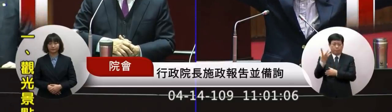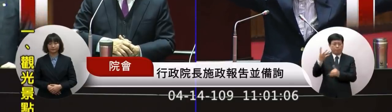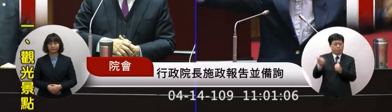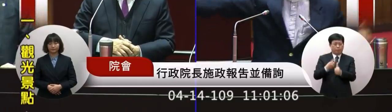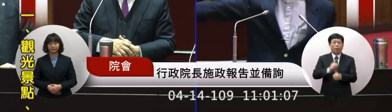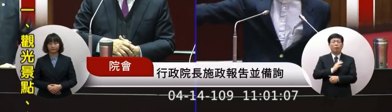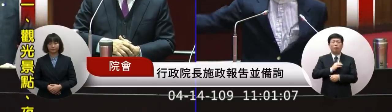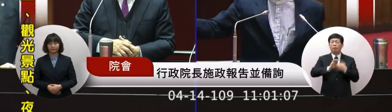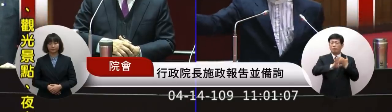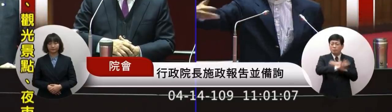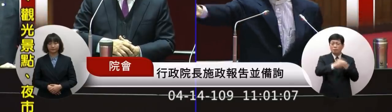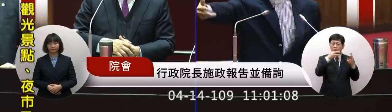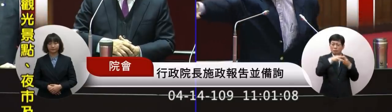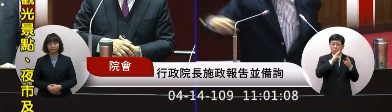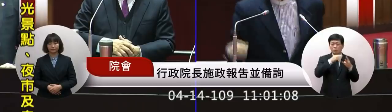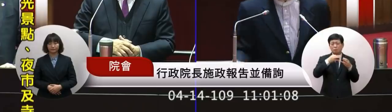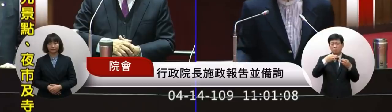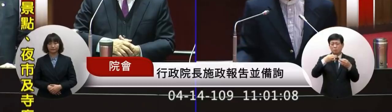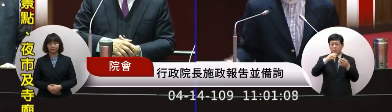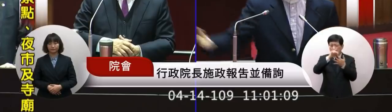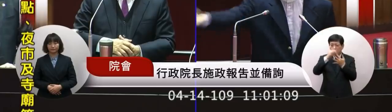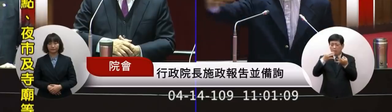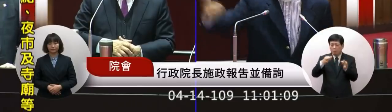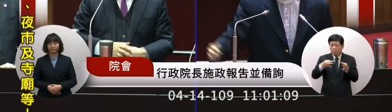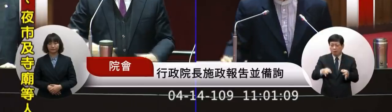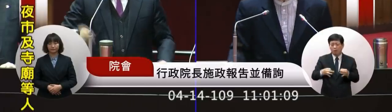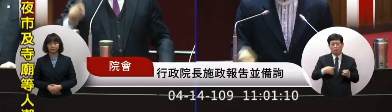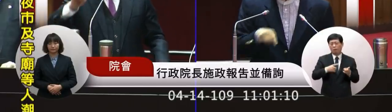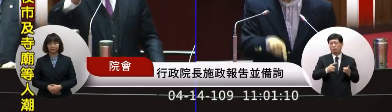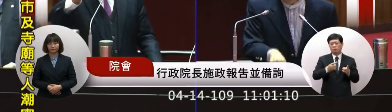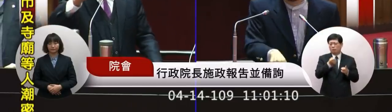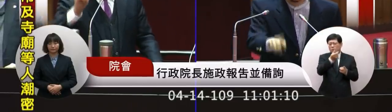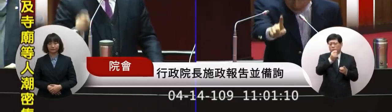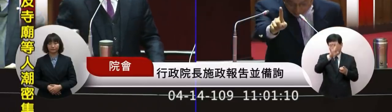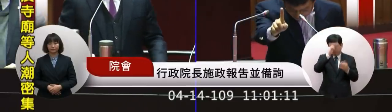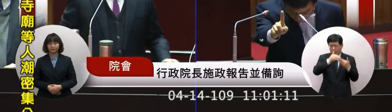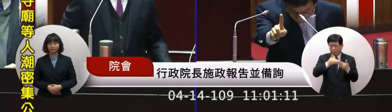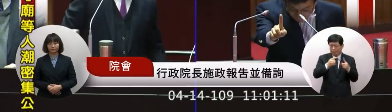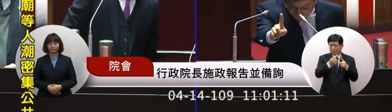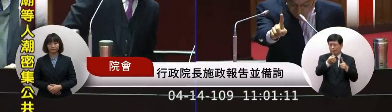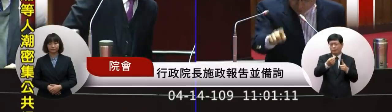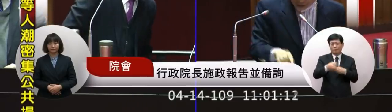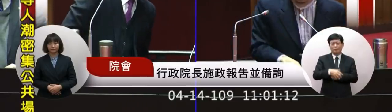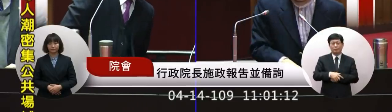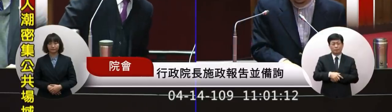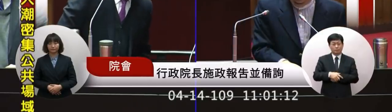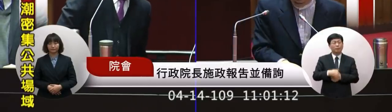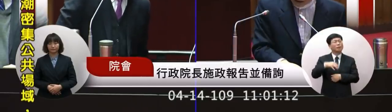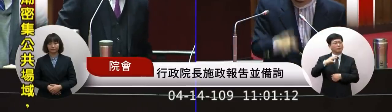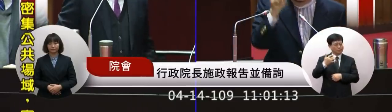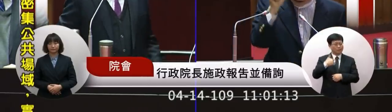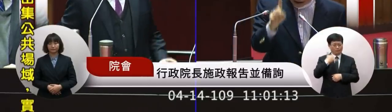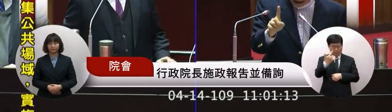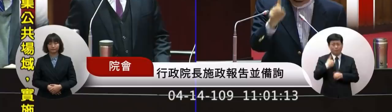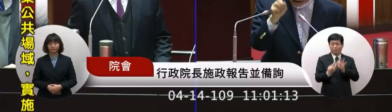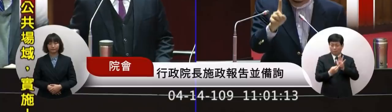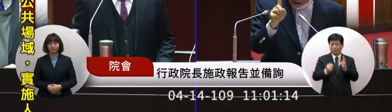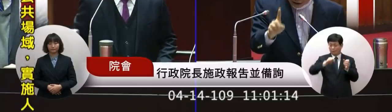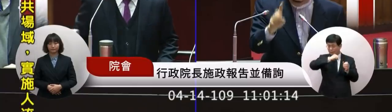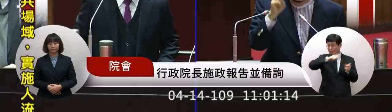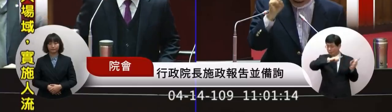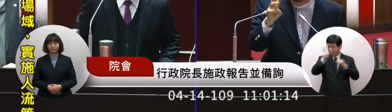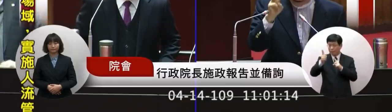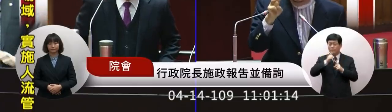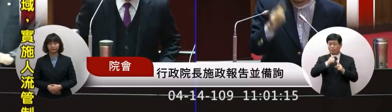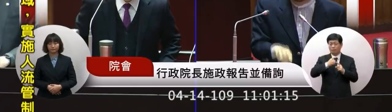追啊。其他的州有人塞的很少啊，所以没有啊。这个塞过来，调控。台湾今嘛刚